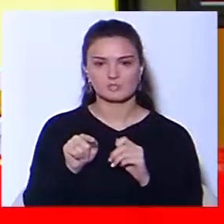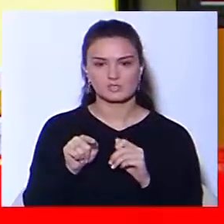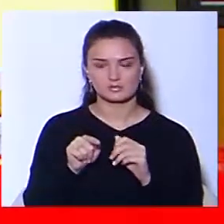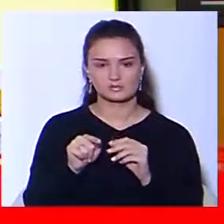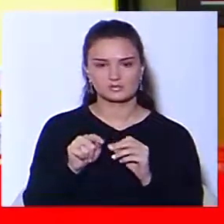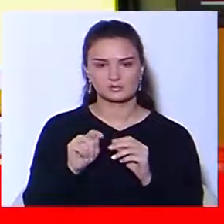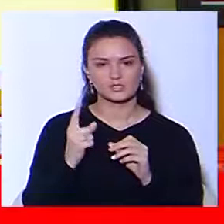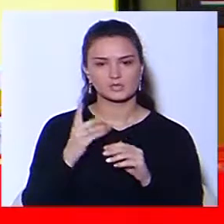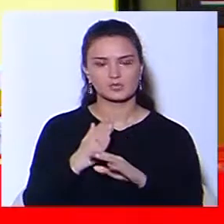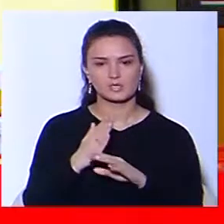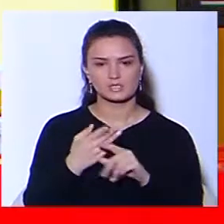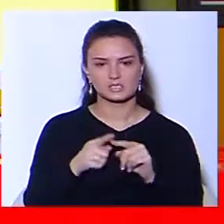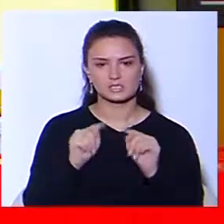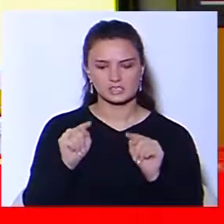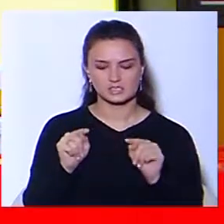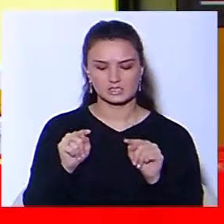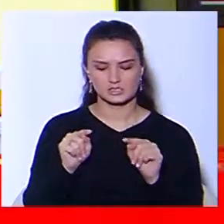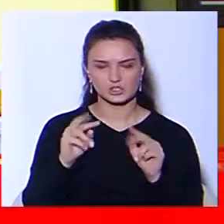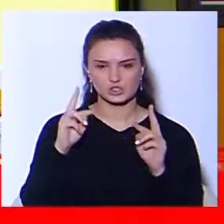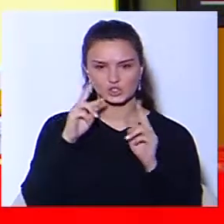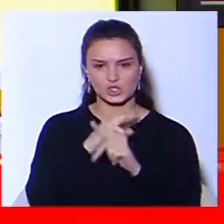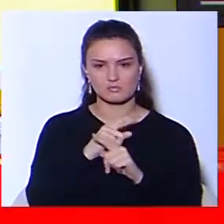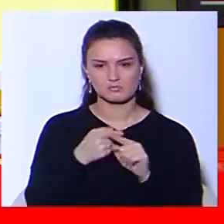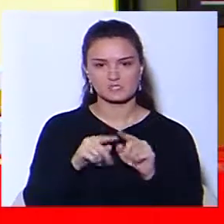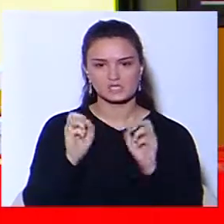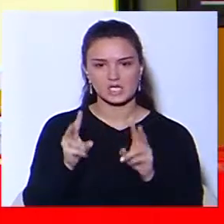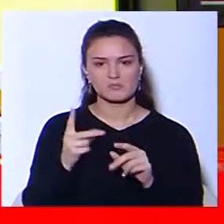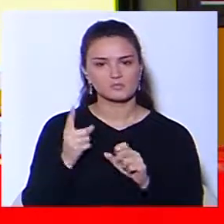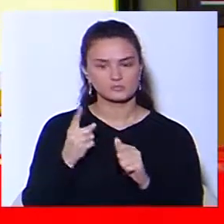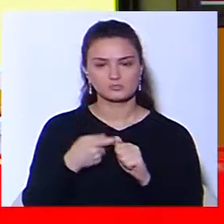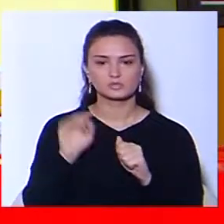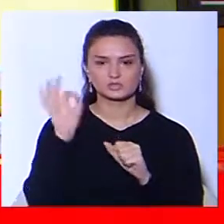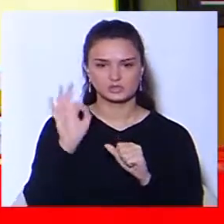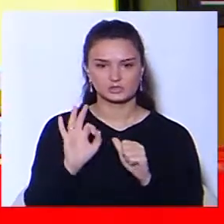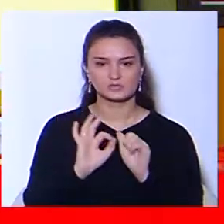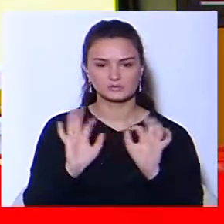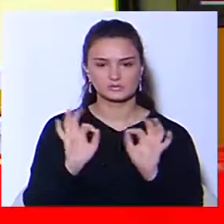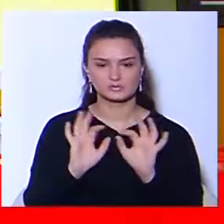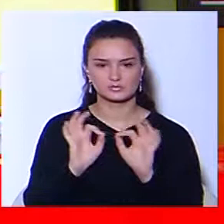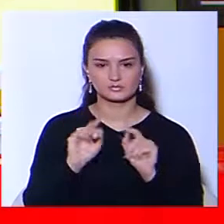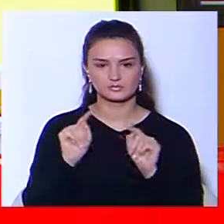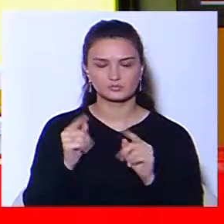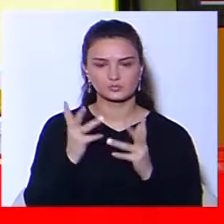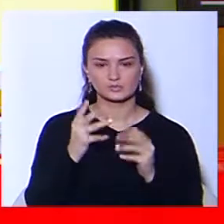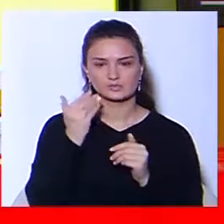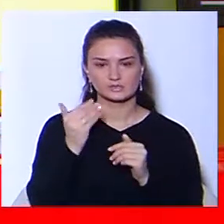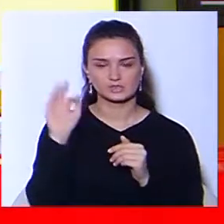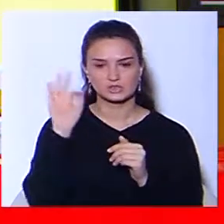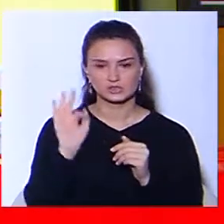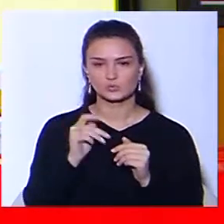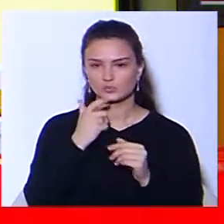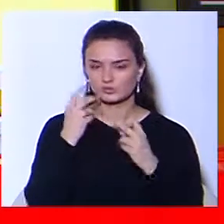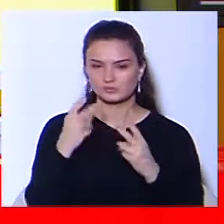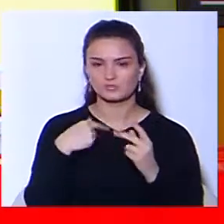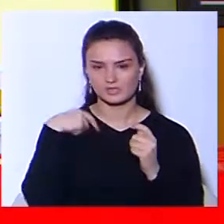ტოქსინს. Რატომ არის ეს ტოქსინები, ანუ შხამები სახიფათო? ჩვენ ამაზე ხშირად საუბრობთ და თუ თქვენ ხშირად უყურებთ